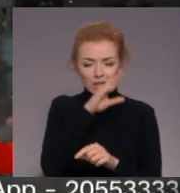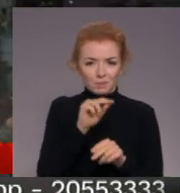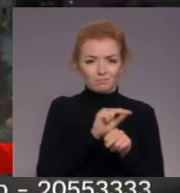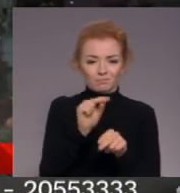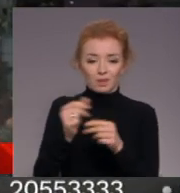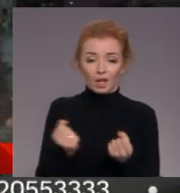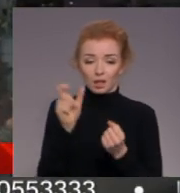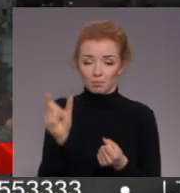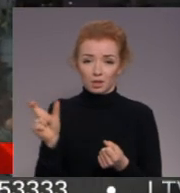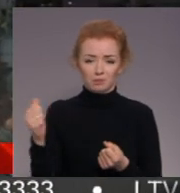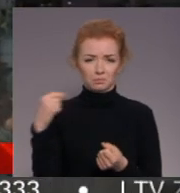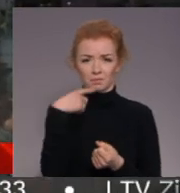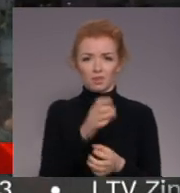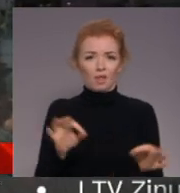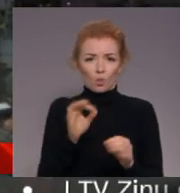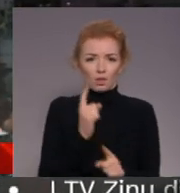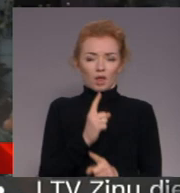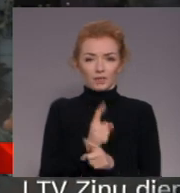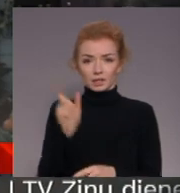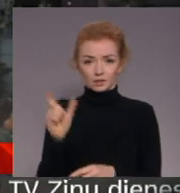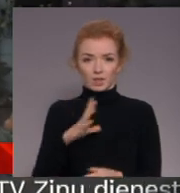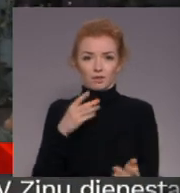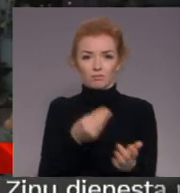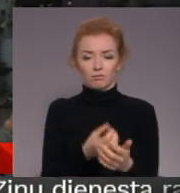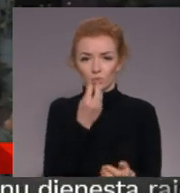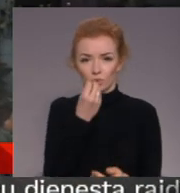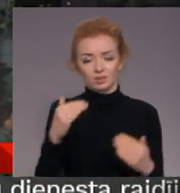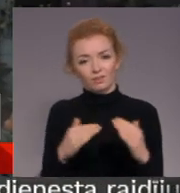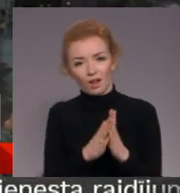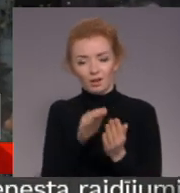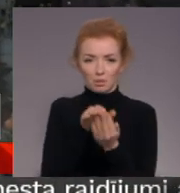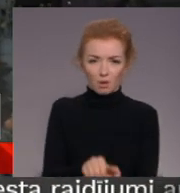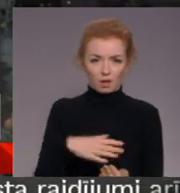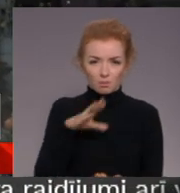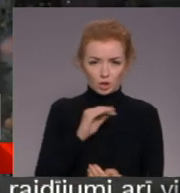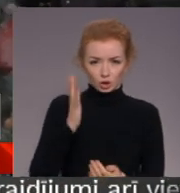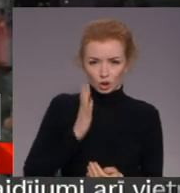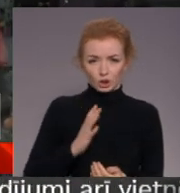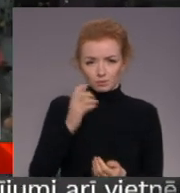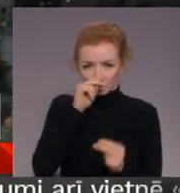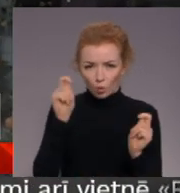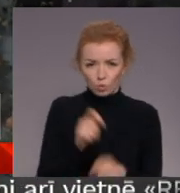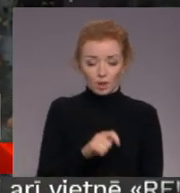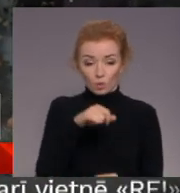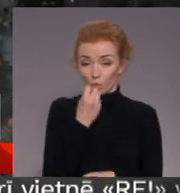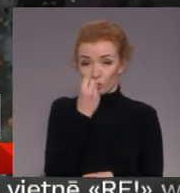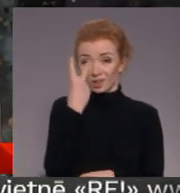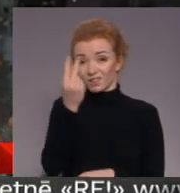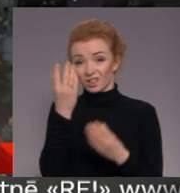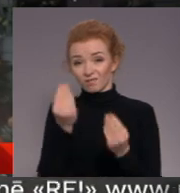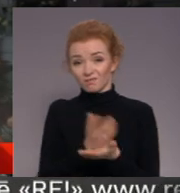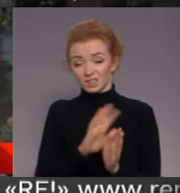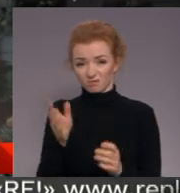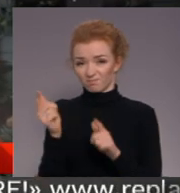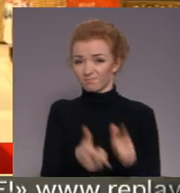darbiniekus. Neviens neko nedrīkst. Cilvēks nevar nopirkt ziedu svinībām vai bērēm, un mēs ciešam lielus zaudējumus, jo visas puķes pēc divām dienām būs